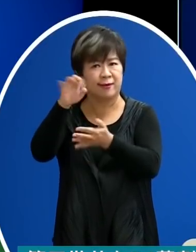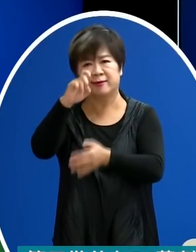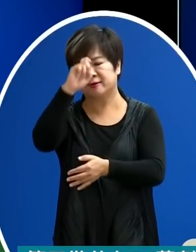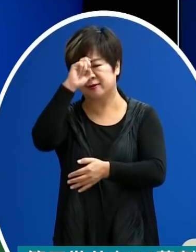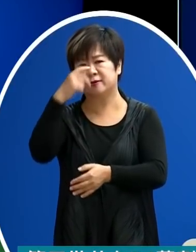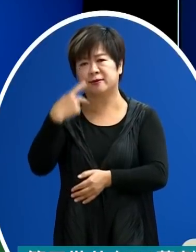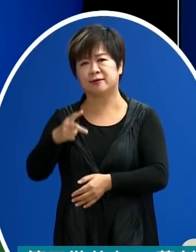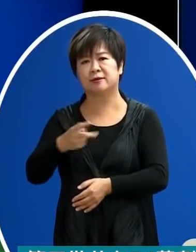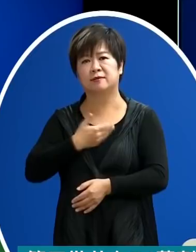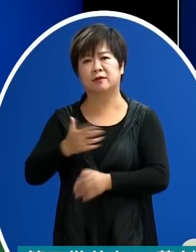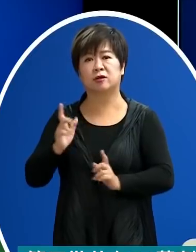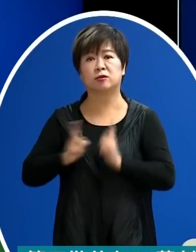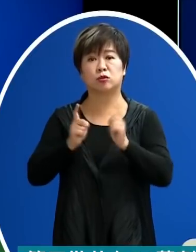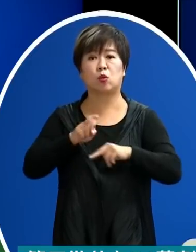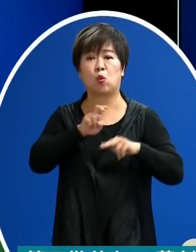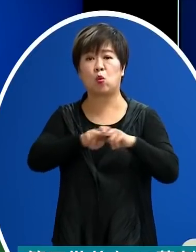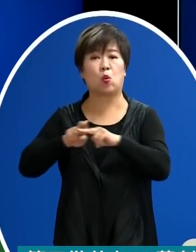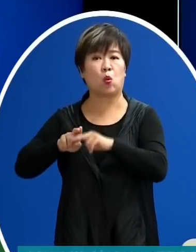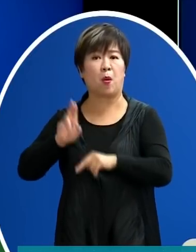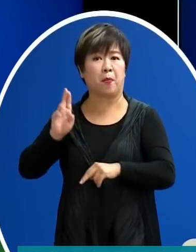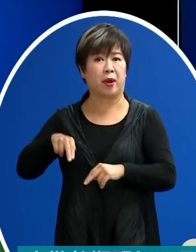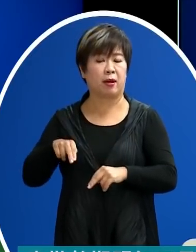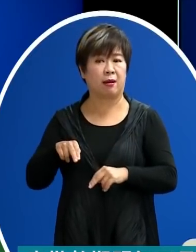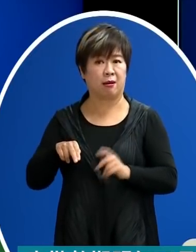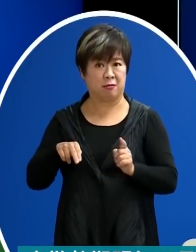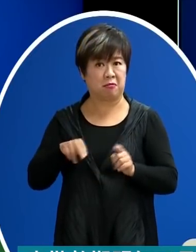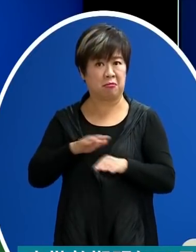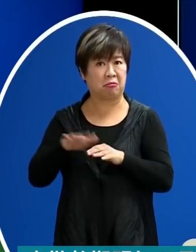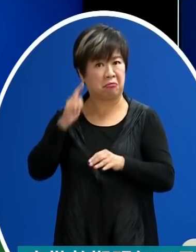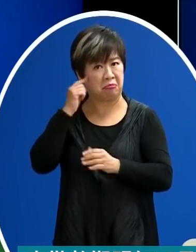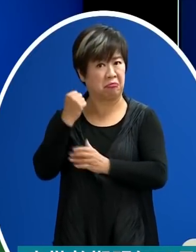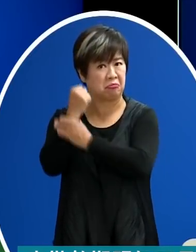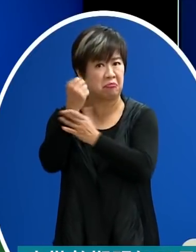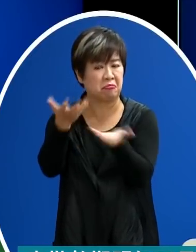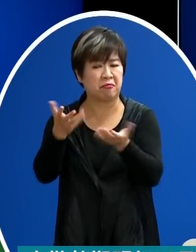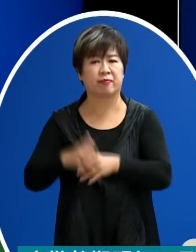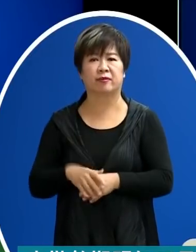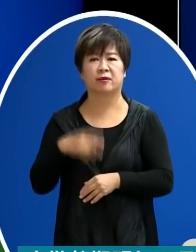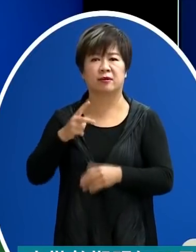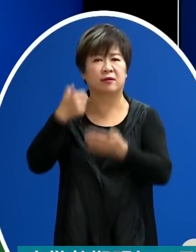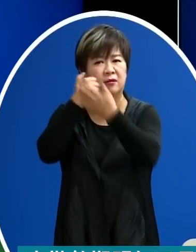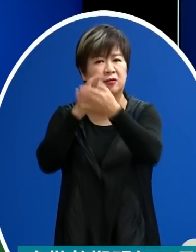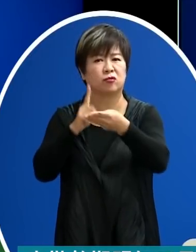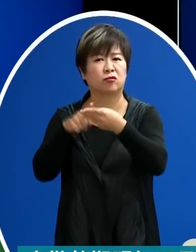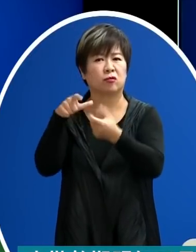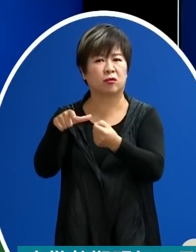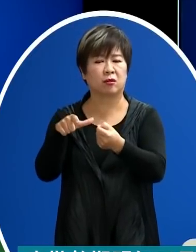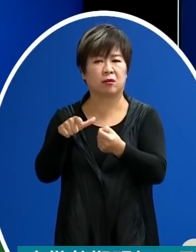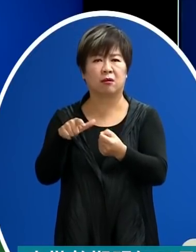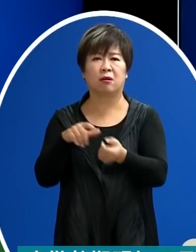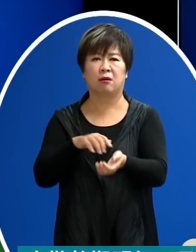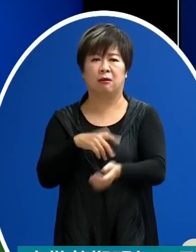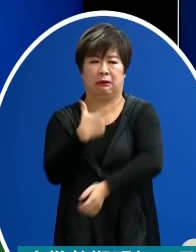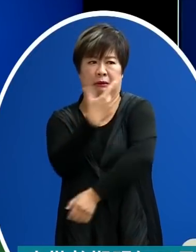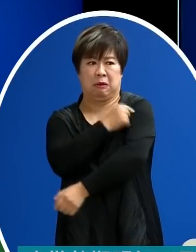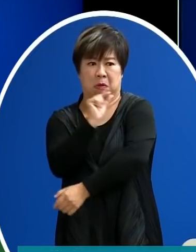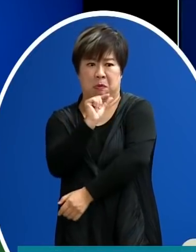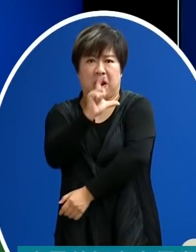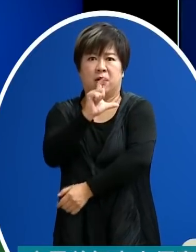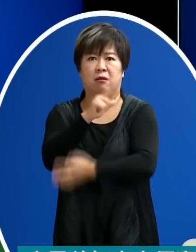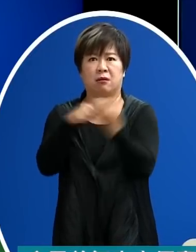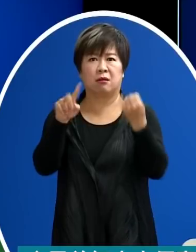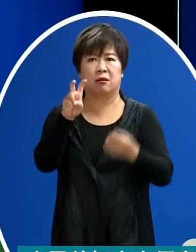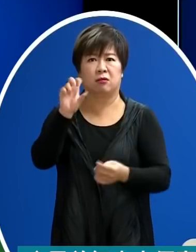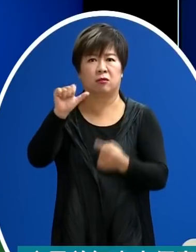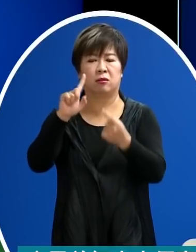要放宽自由座的规定，指挥中心会允许吗？另外一个问题是，恩主公他们现在25个人当中有多少个